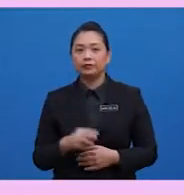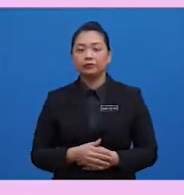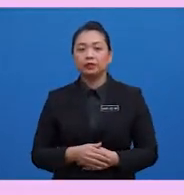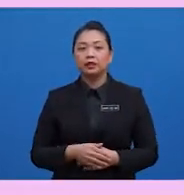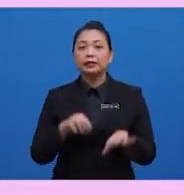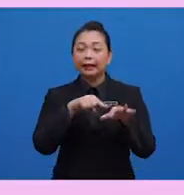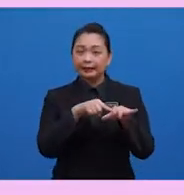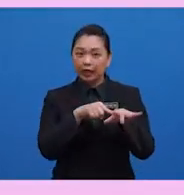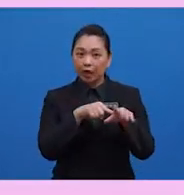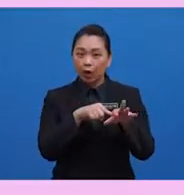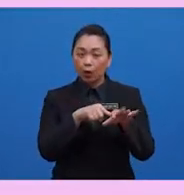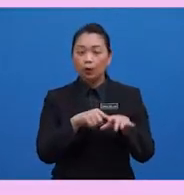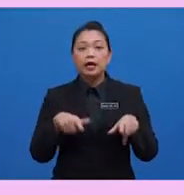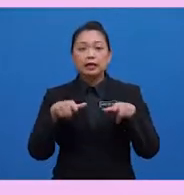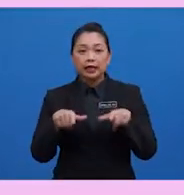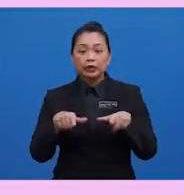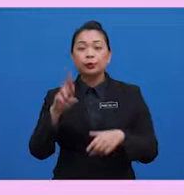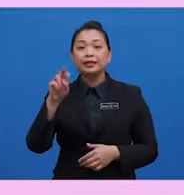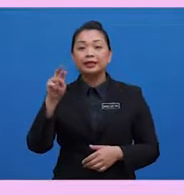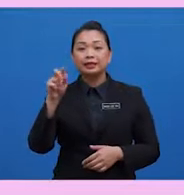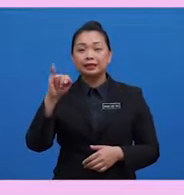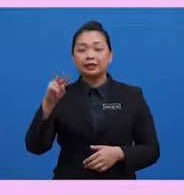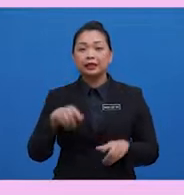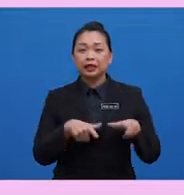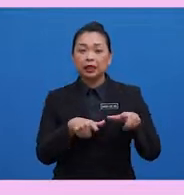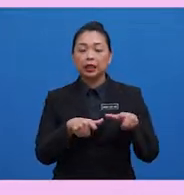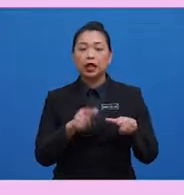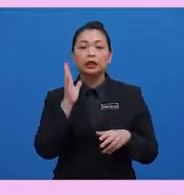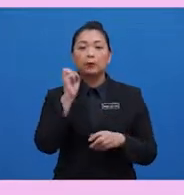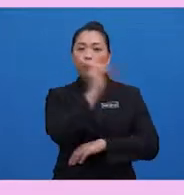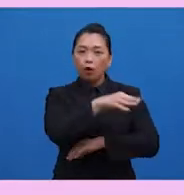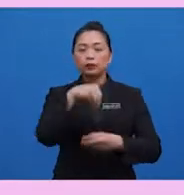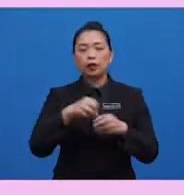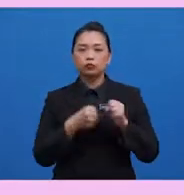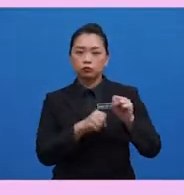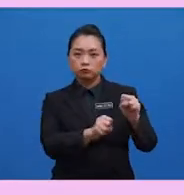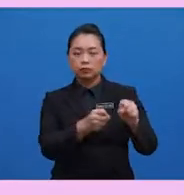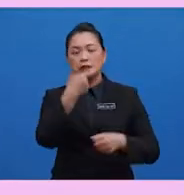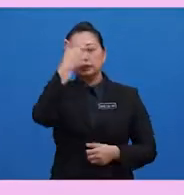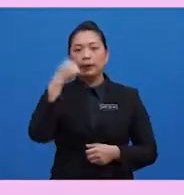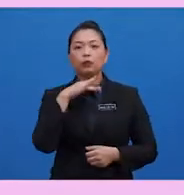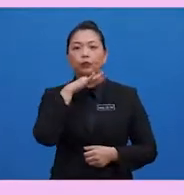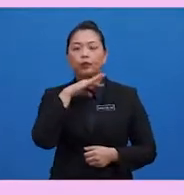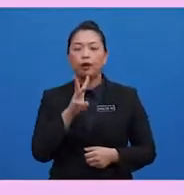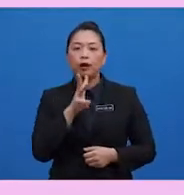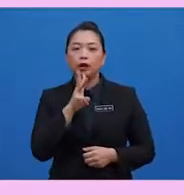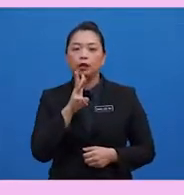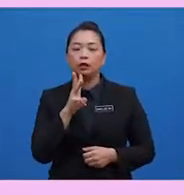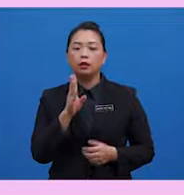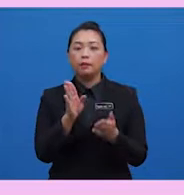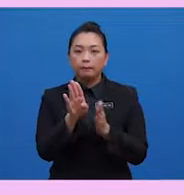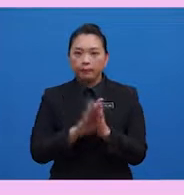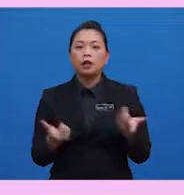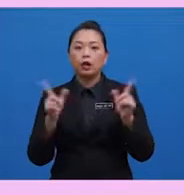daun, ranting dan kayu akan dibuang ke dalam sungai menyebabkan pencemaran air berlaku dan